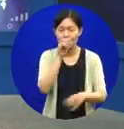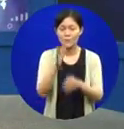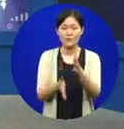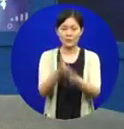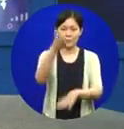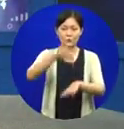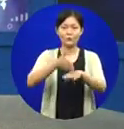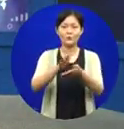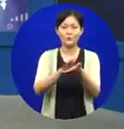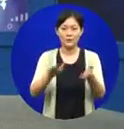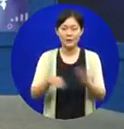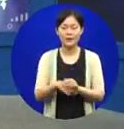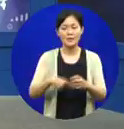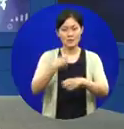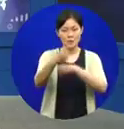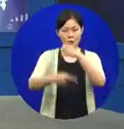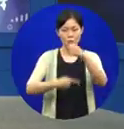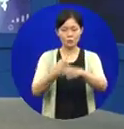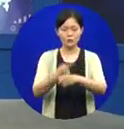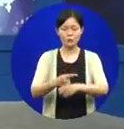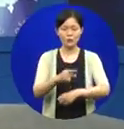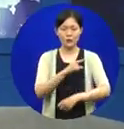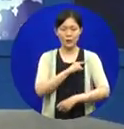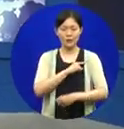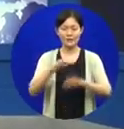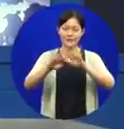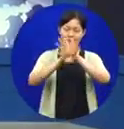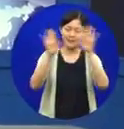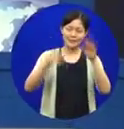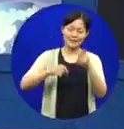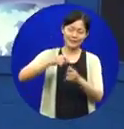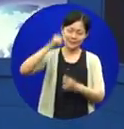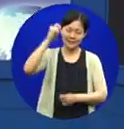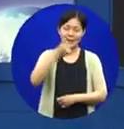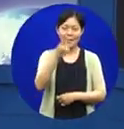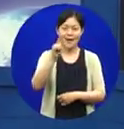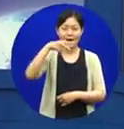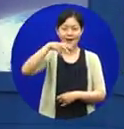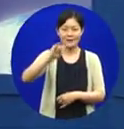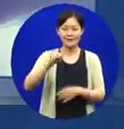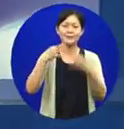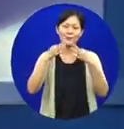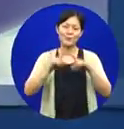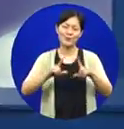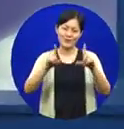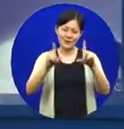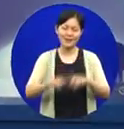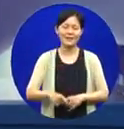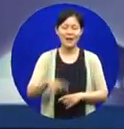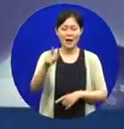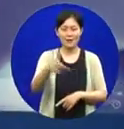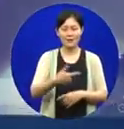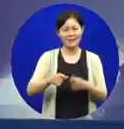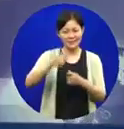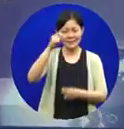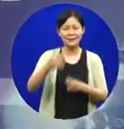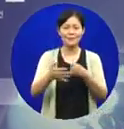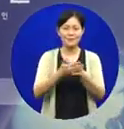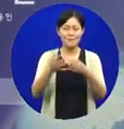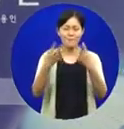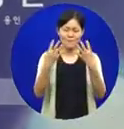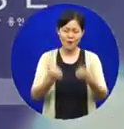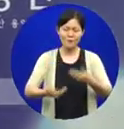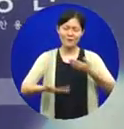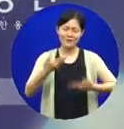여러분 안녕하십니까? 용인시정 뉴스입니다. 1년 중 가장 낮이 긴 하지가 이번 주 금요일입니다. 하루가 더 길게